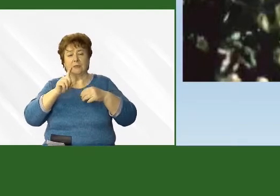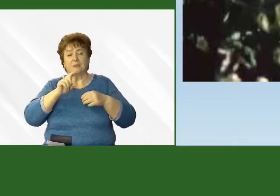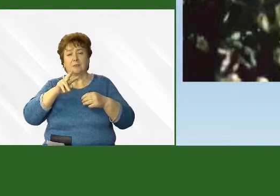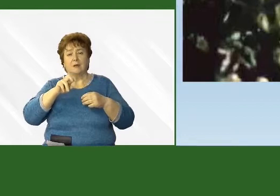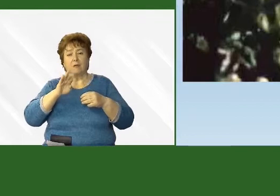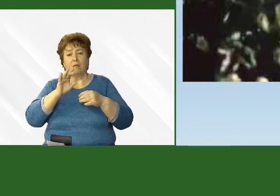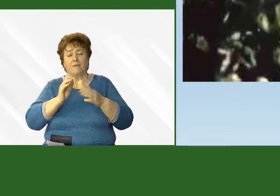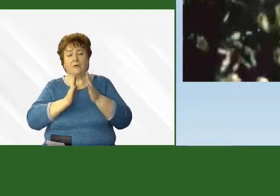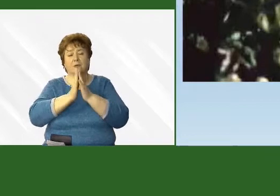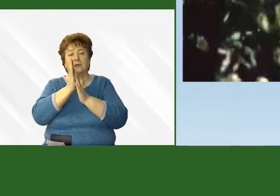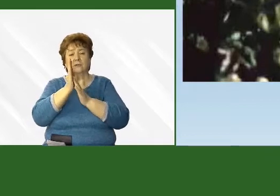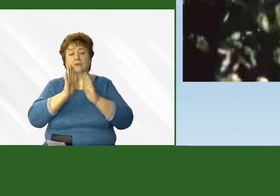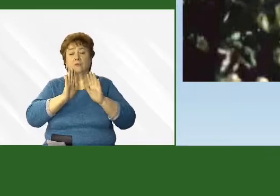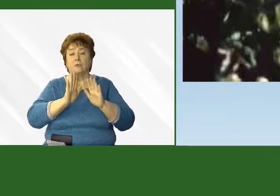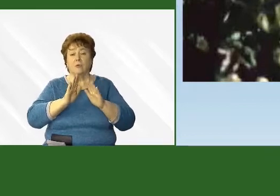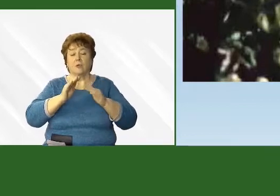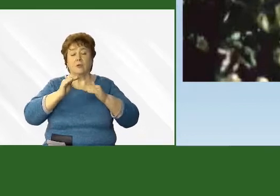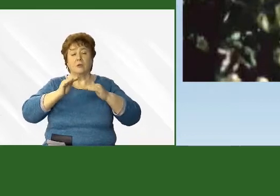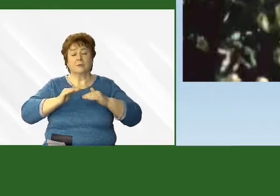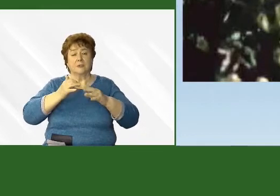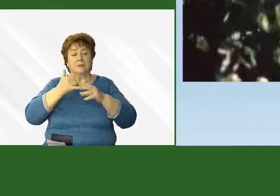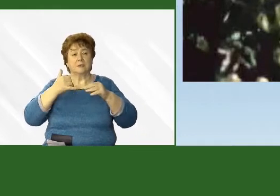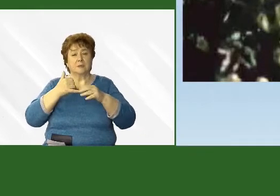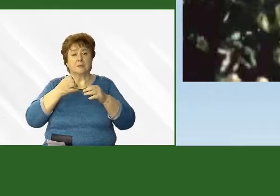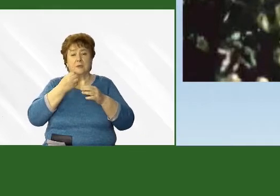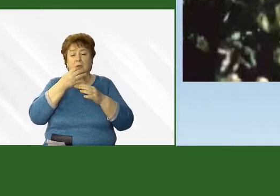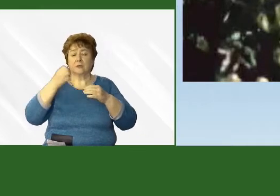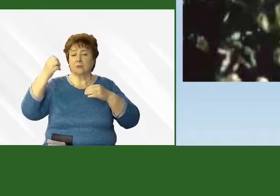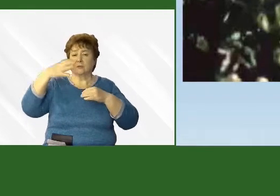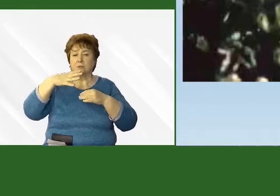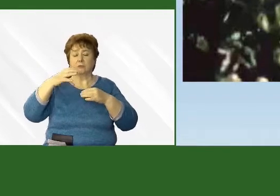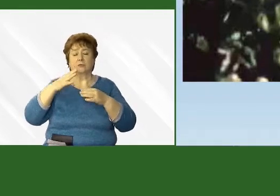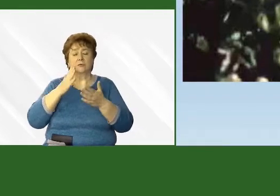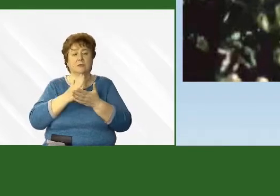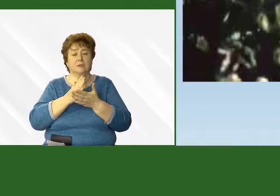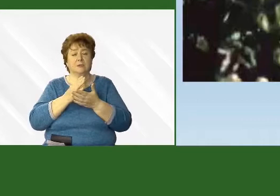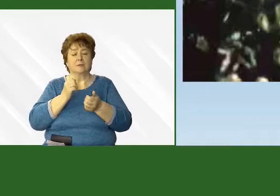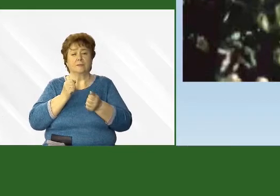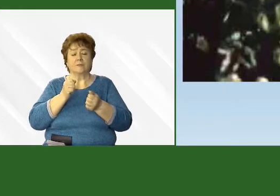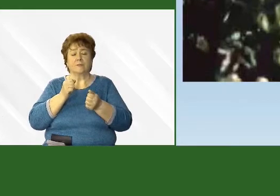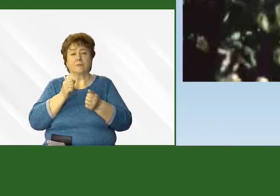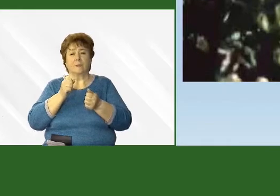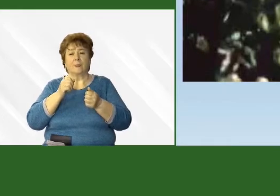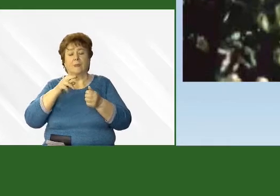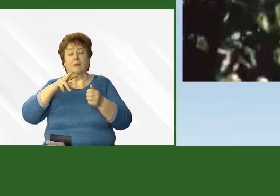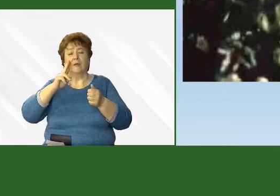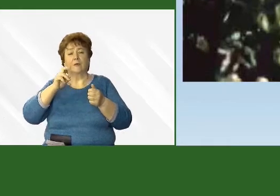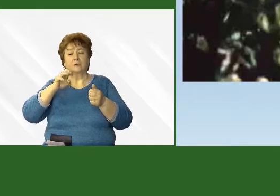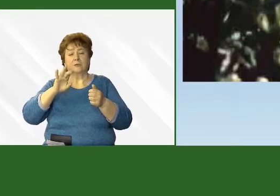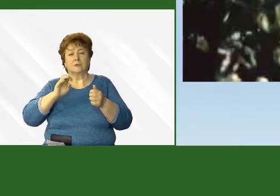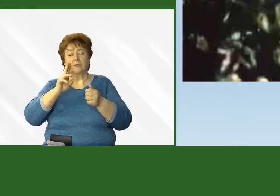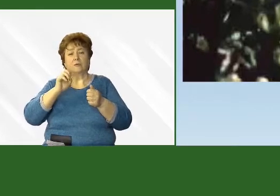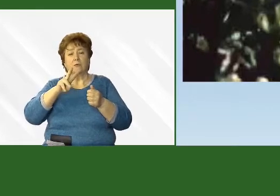злаковых. Растет он лишь на участках земли, хорошо освещаемых солнцем. Кустики луговика